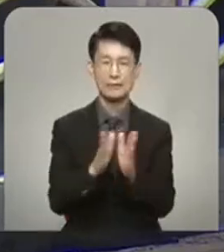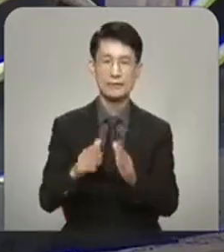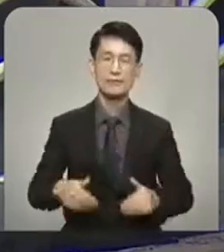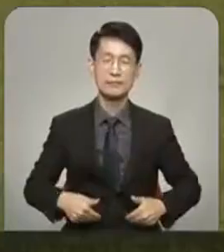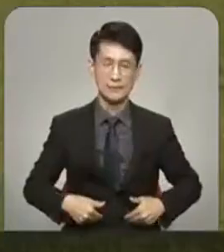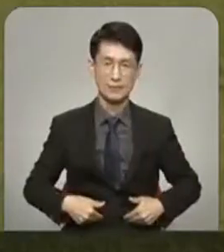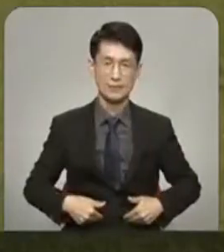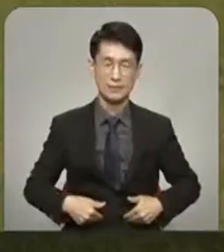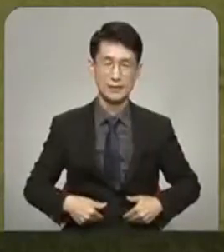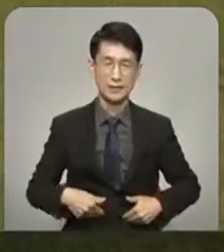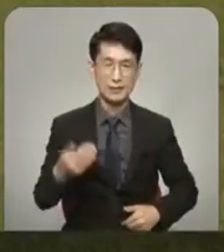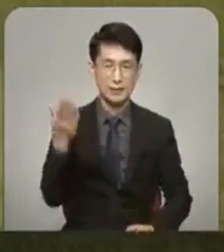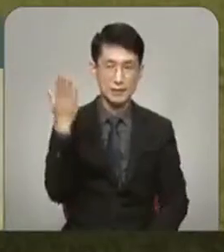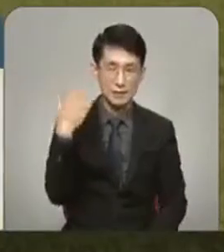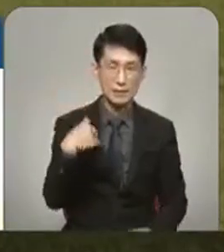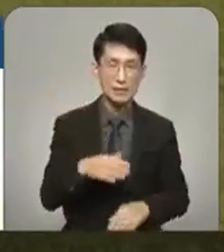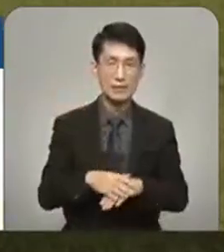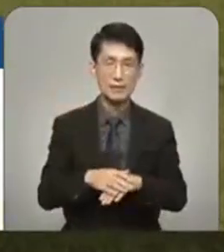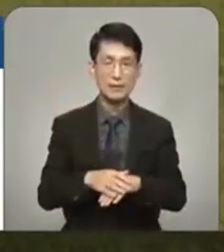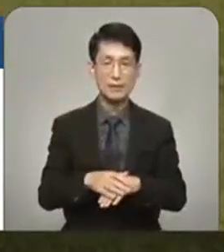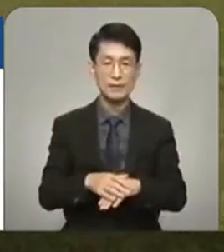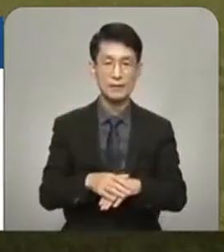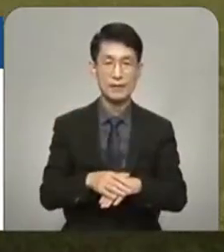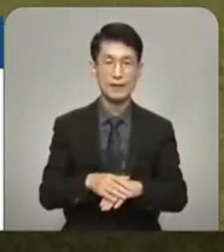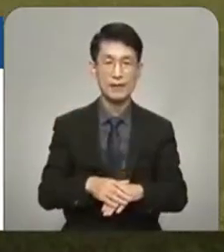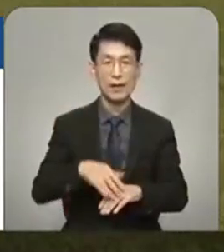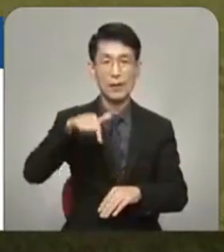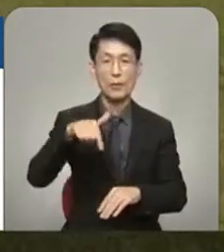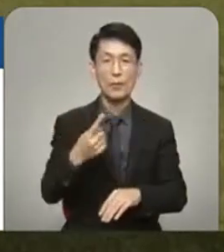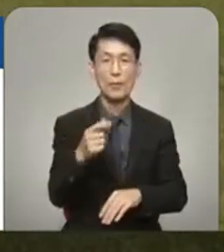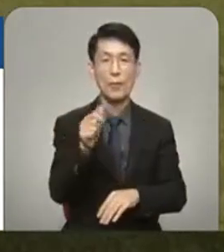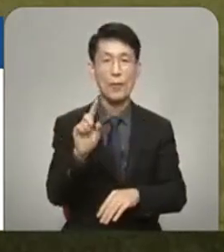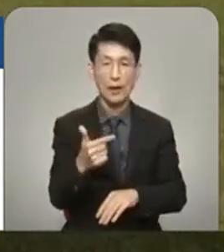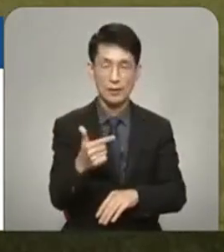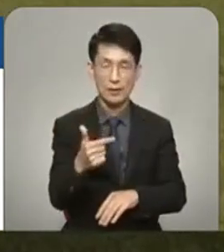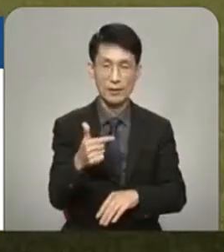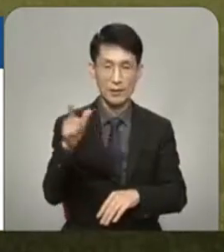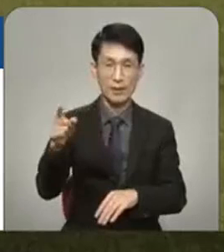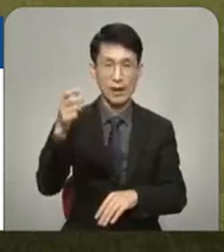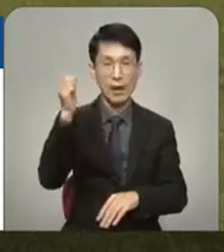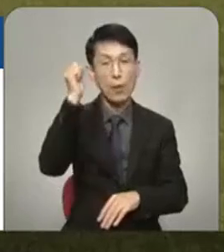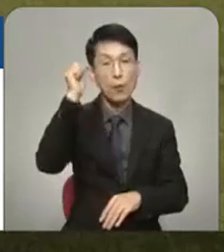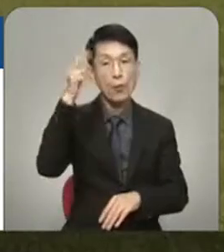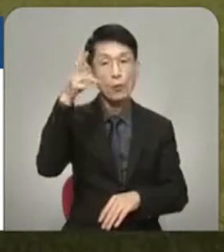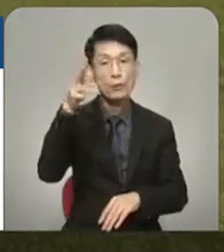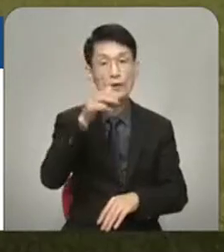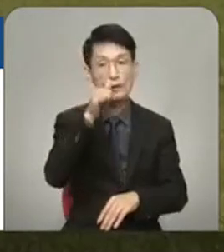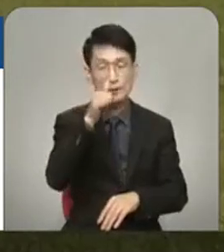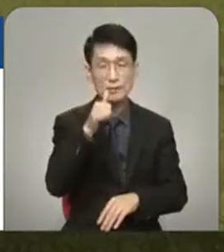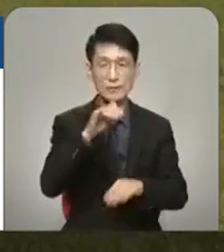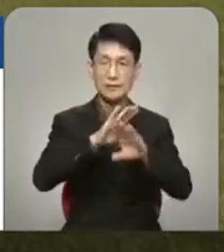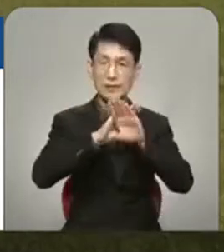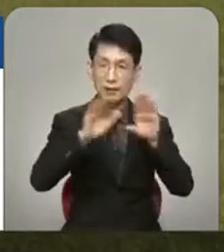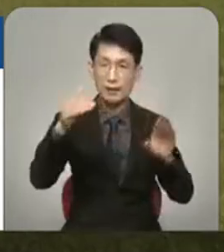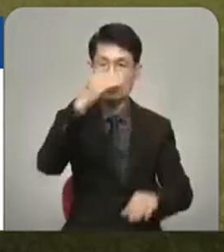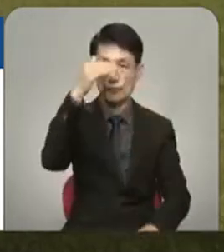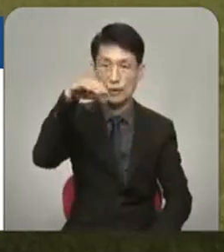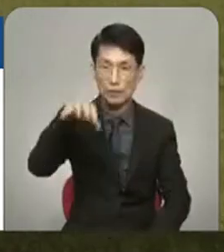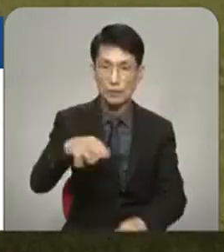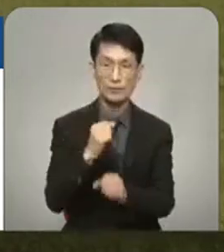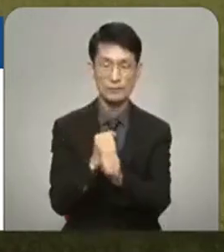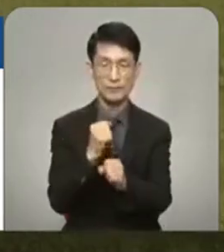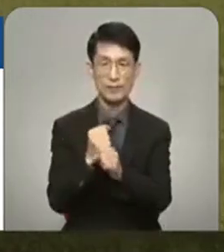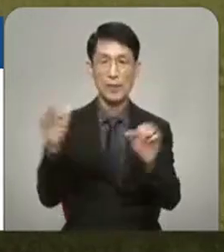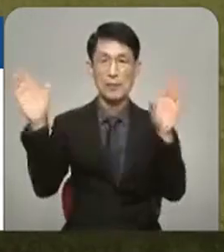모범 사례로 고한의 18번가 이제 호텔 있죠. 그거를 모델로 해서라도 낮에도 볼거리를 만들어내고